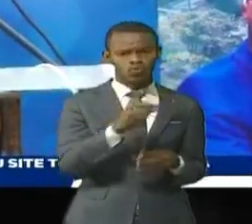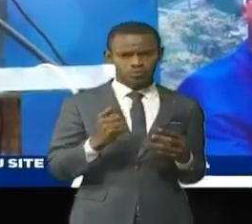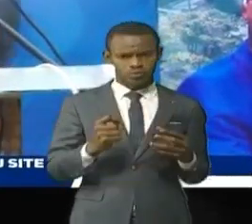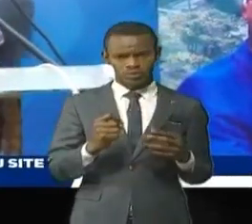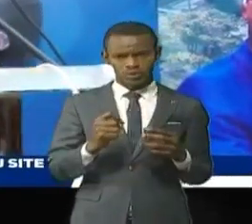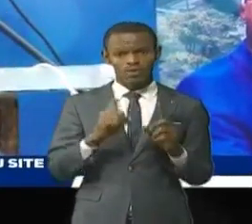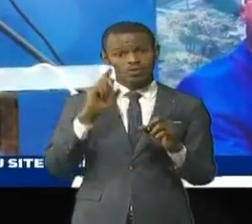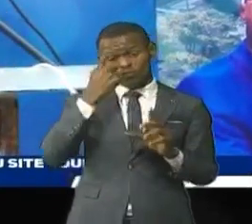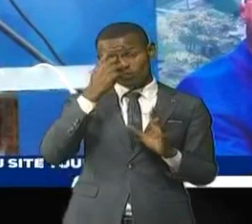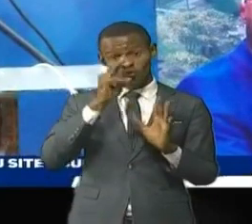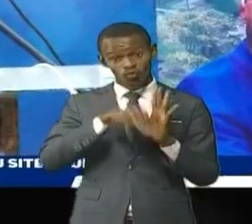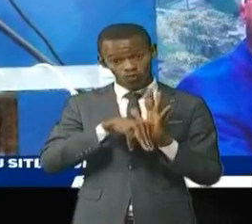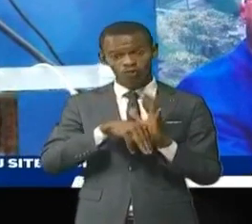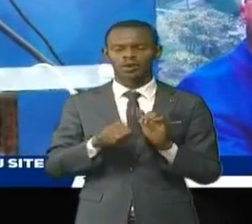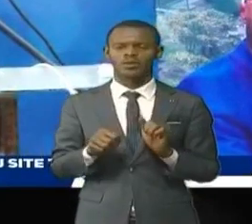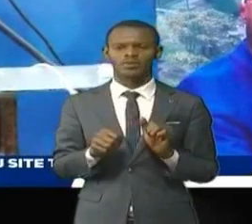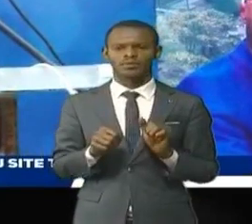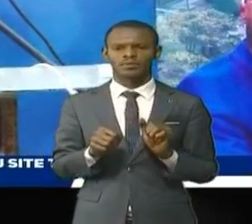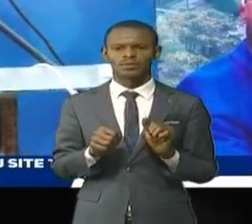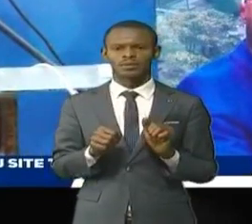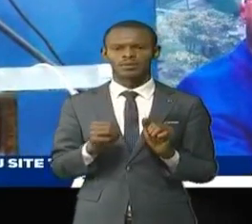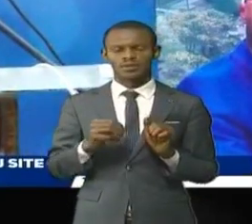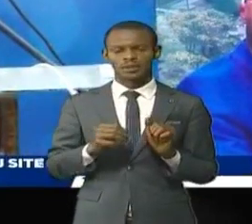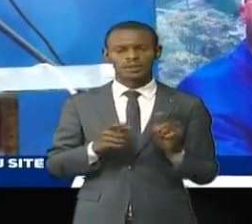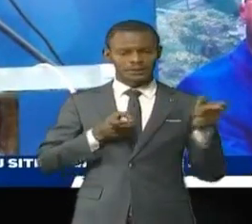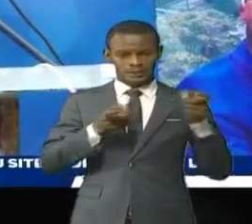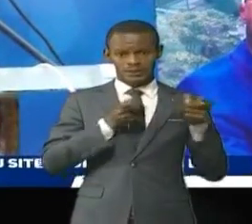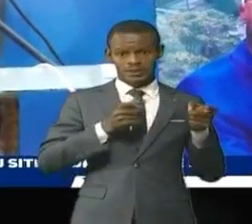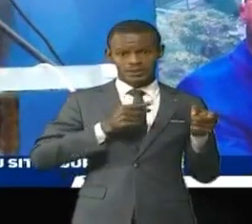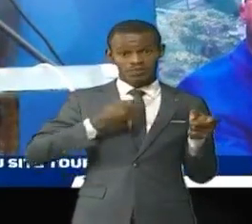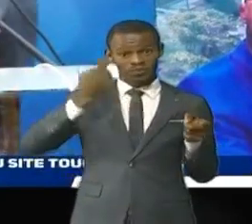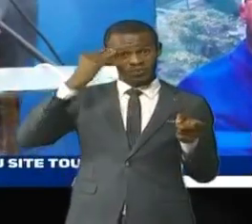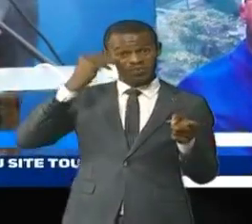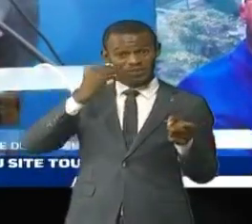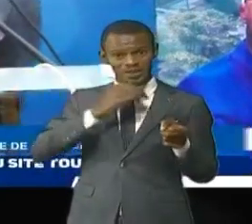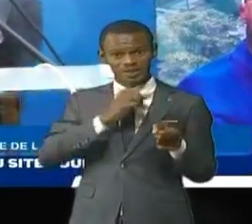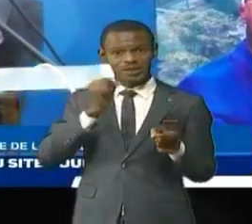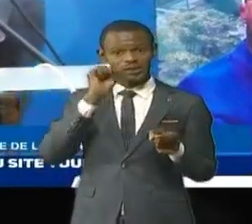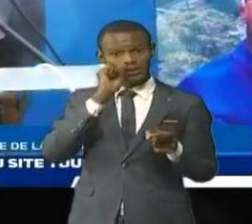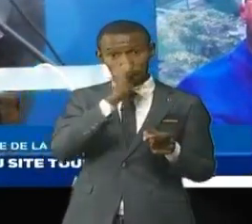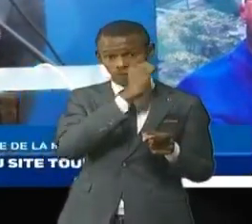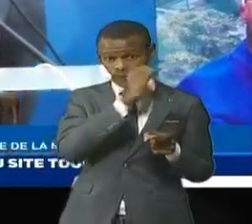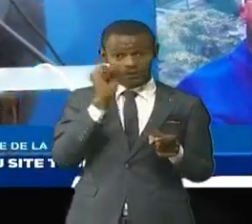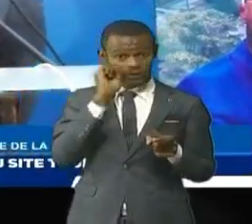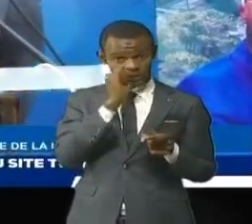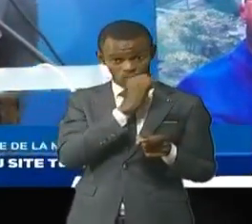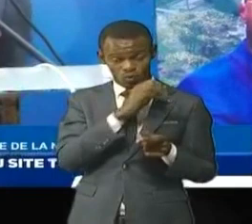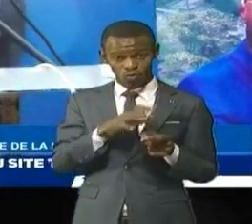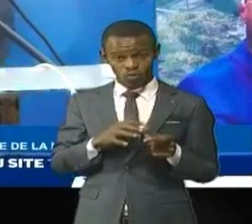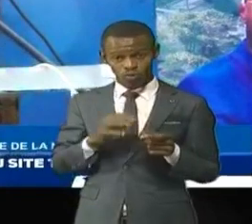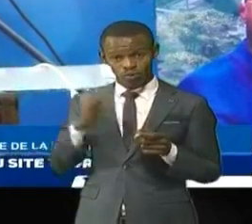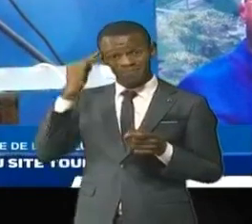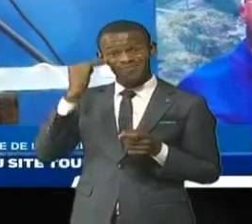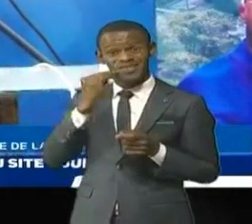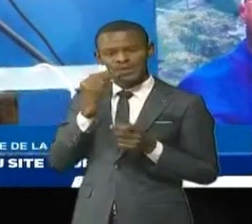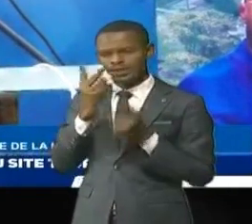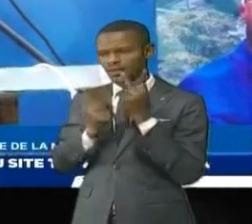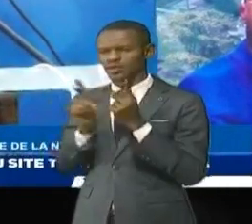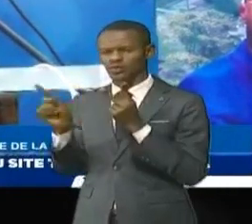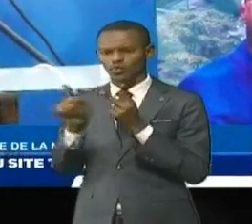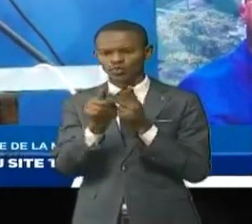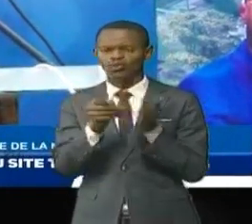Sam Aloukondé. Grâce à son Excellence Monsieur le Ministre du Tourisme, nous vivons la matérialisation de cette